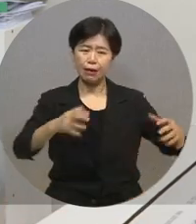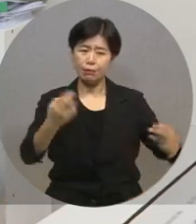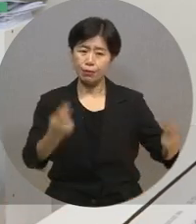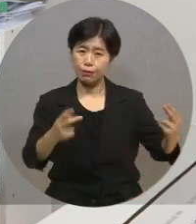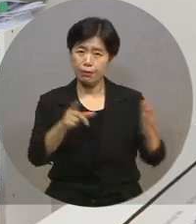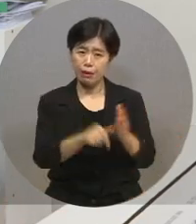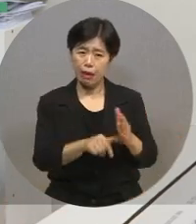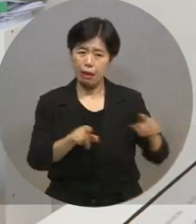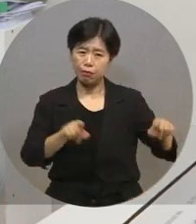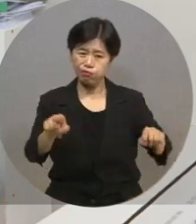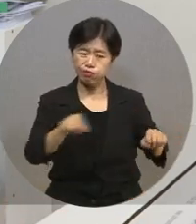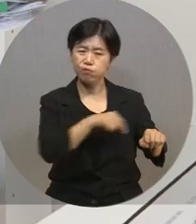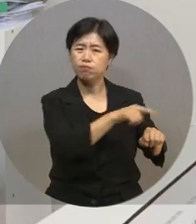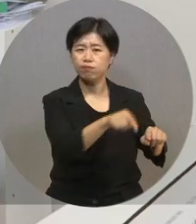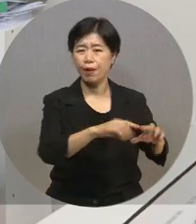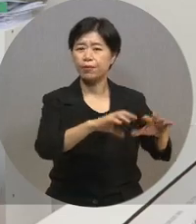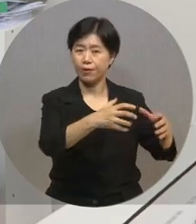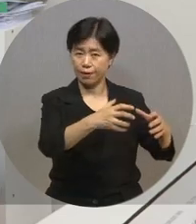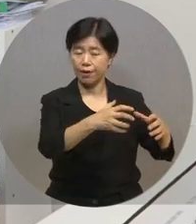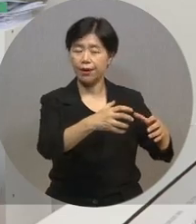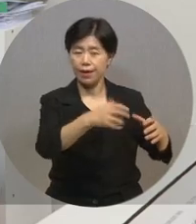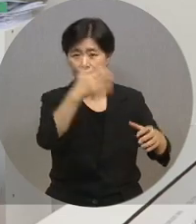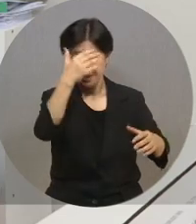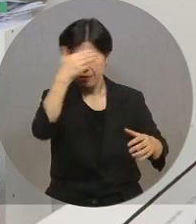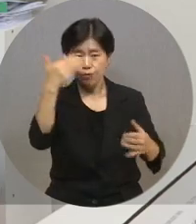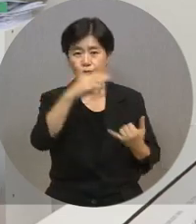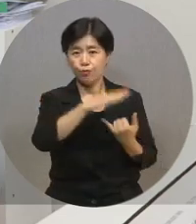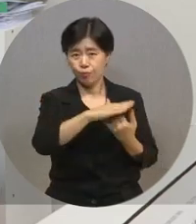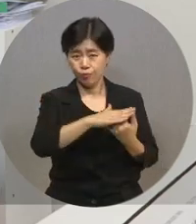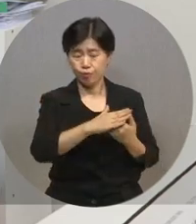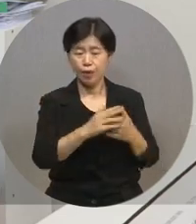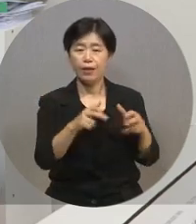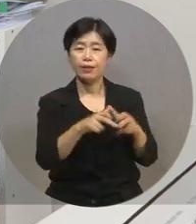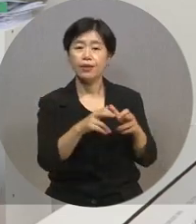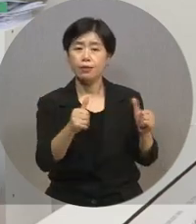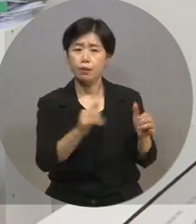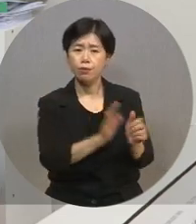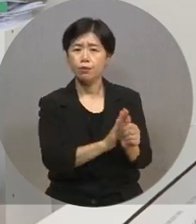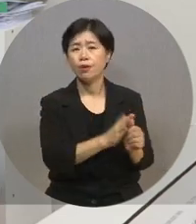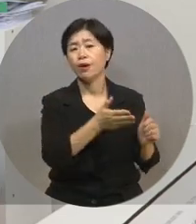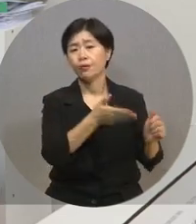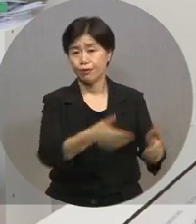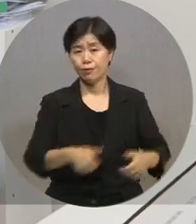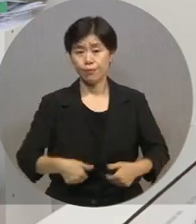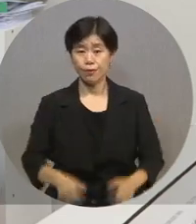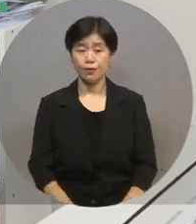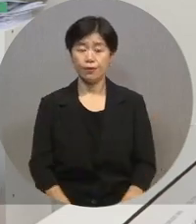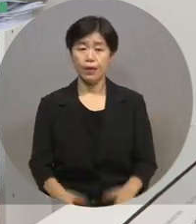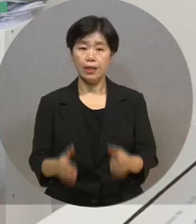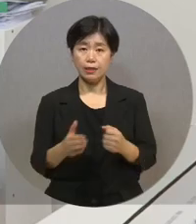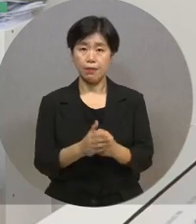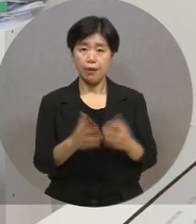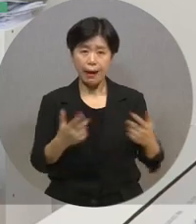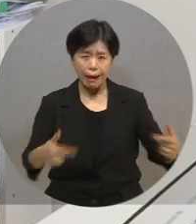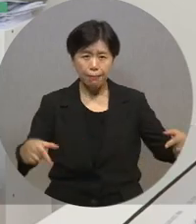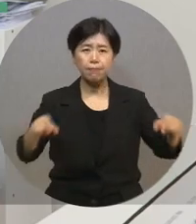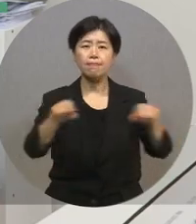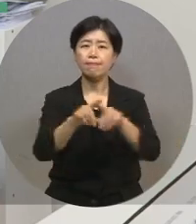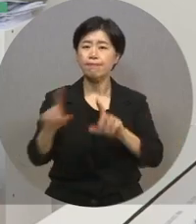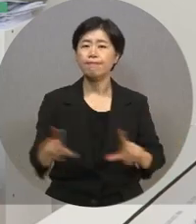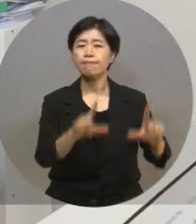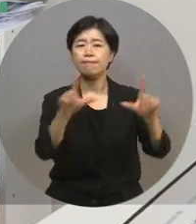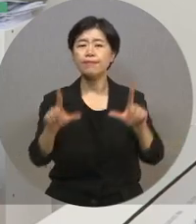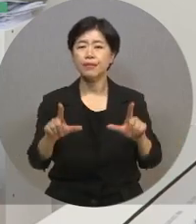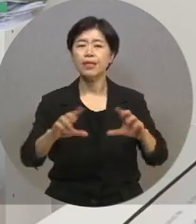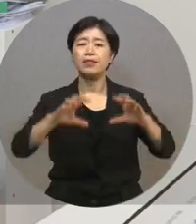장애 청년들이 있기 때문에 저희 재활협회는 이제 이러한 다 같이 사는 세상 이런 것들을 항상 이제